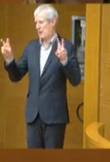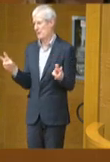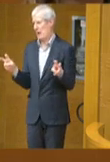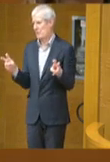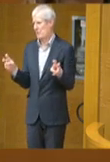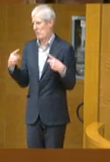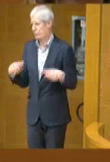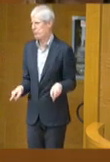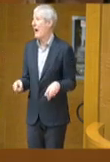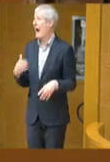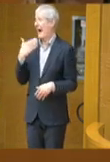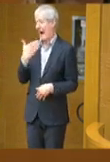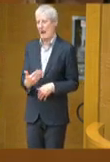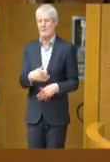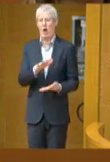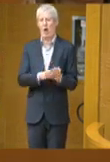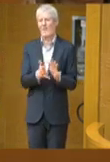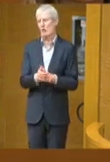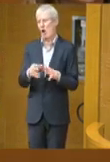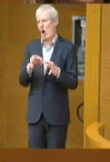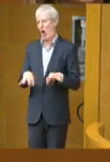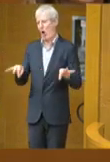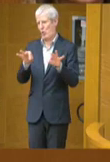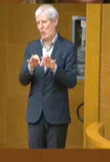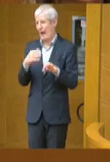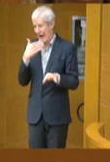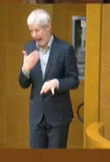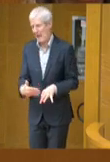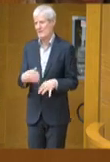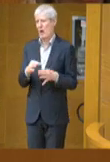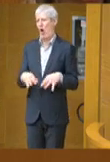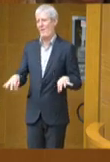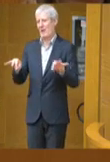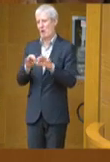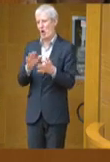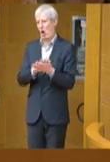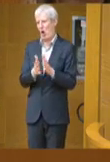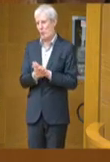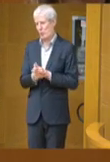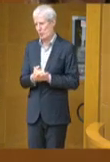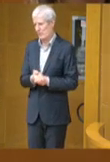questo è grazie alla Convenzione ONU. Questo è grazie alla Convenzione ONU.